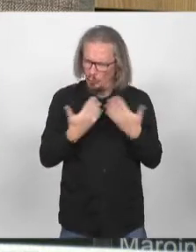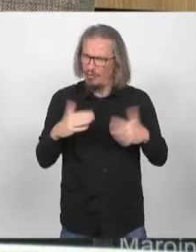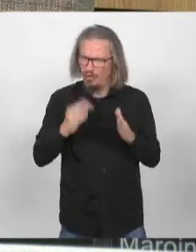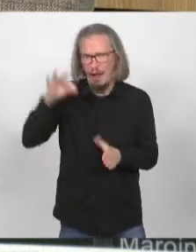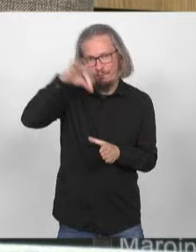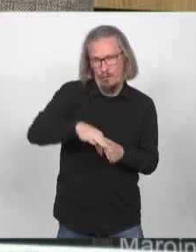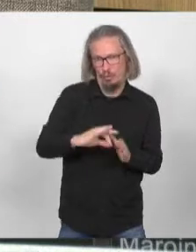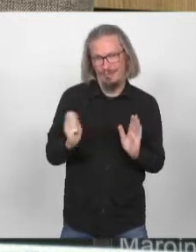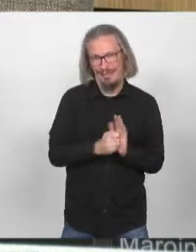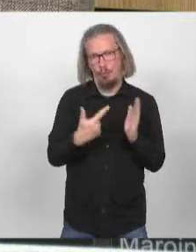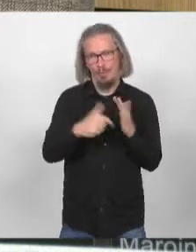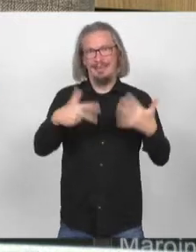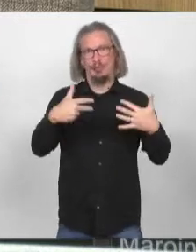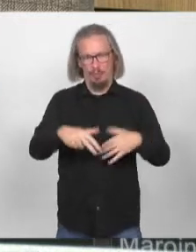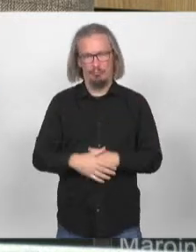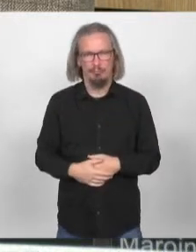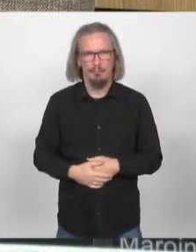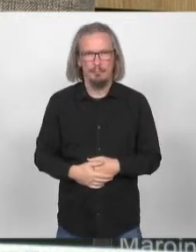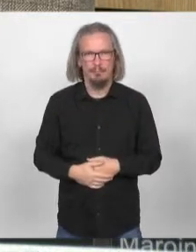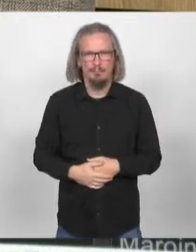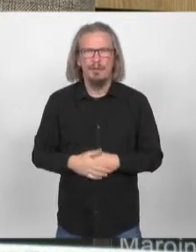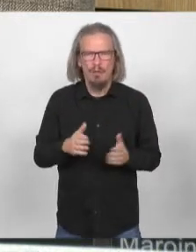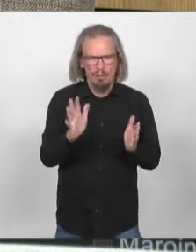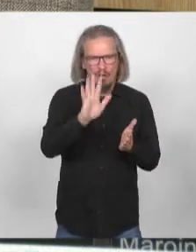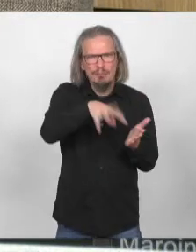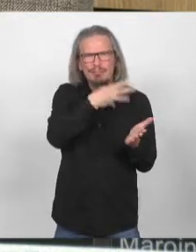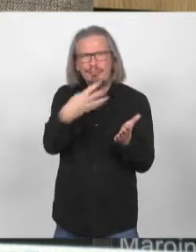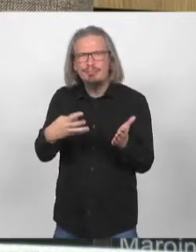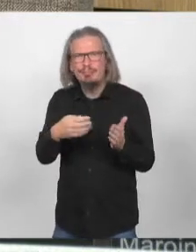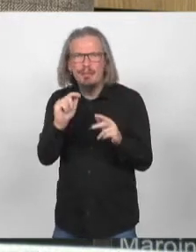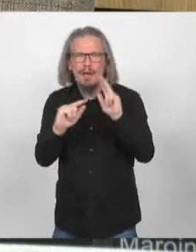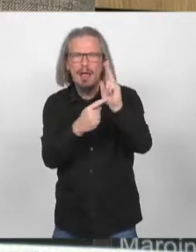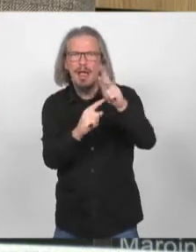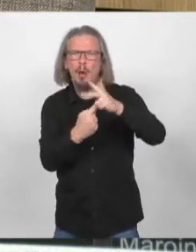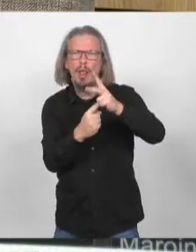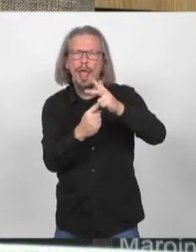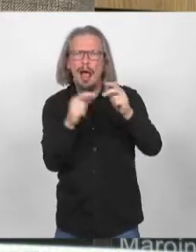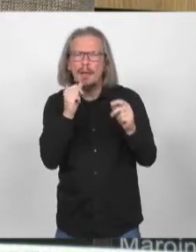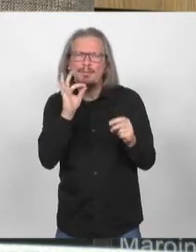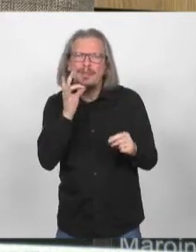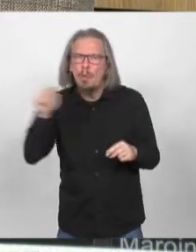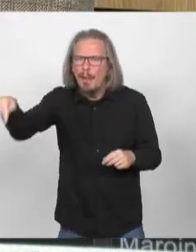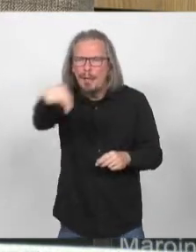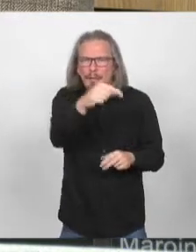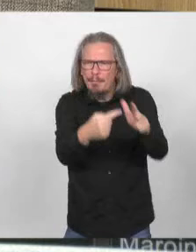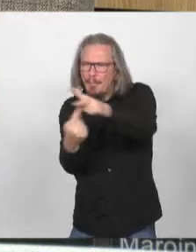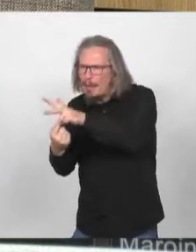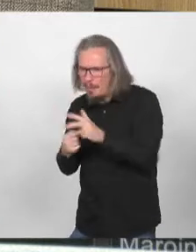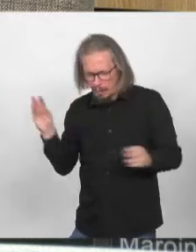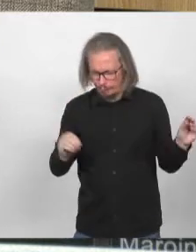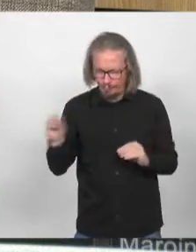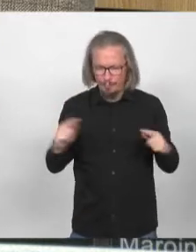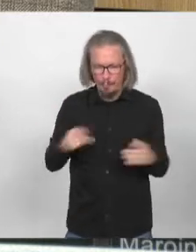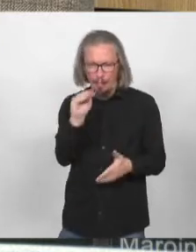en 2018. C'est le cas de la réalisation d'un cadastre micro-éolien ou encore de la mise en place d'un contrat d'objectif territorial sur le